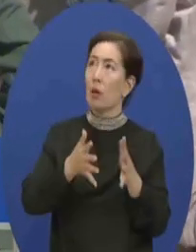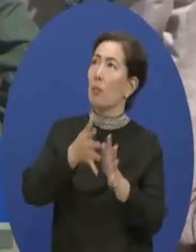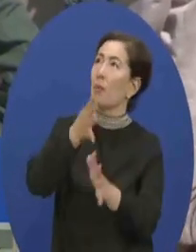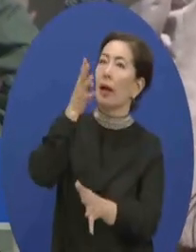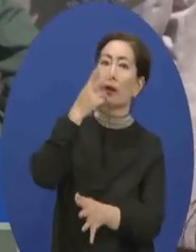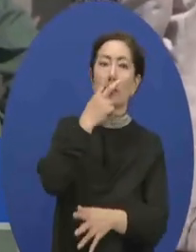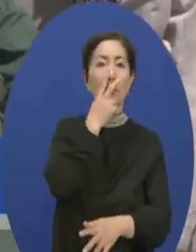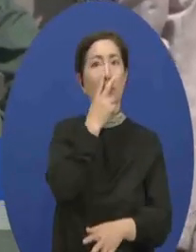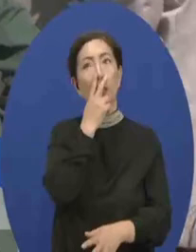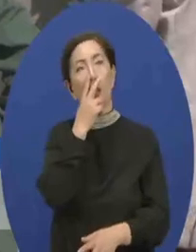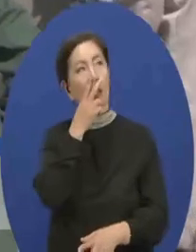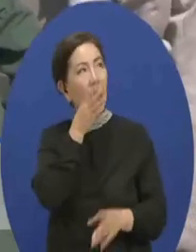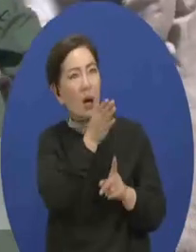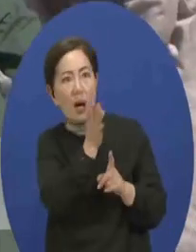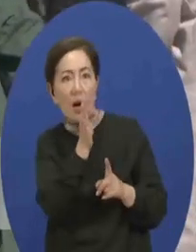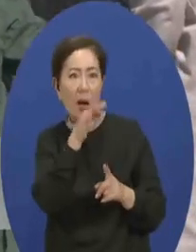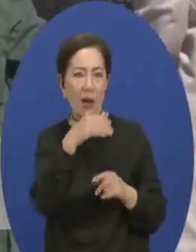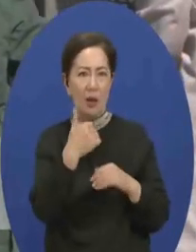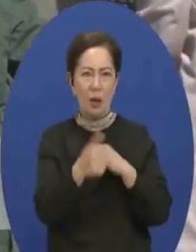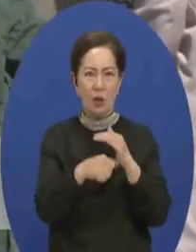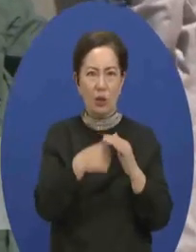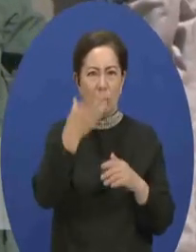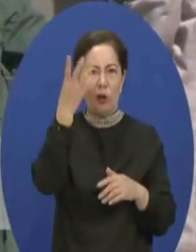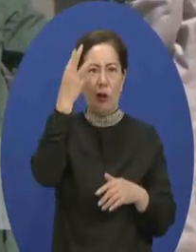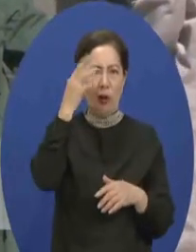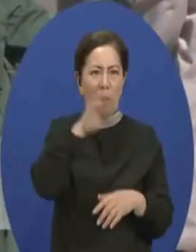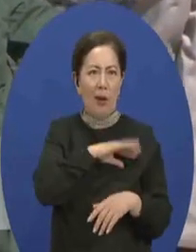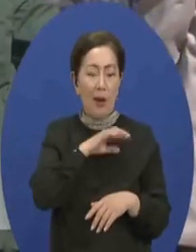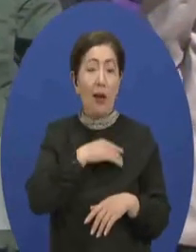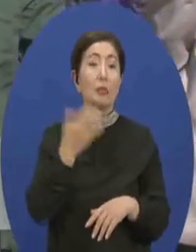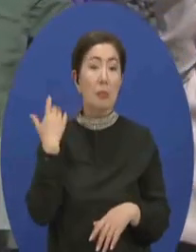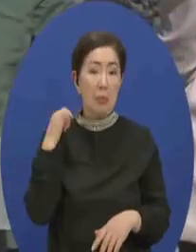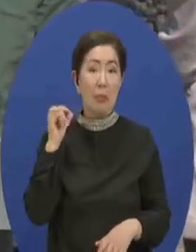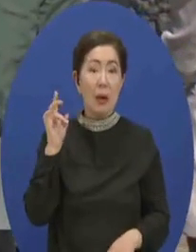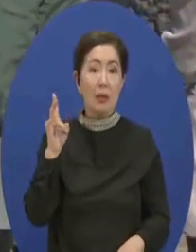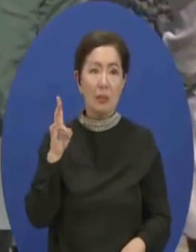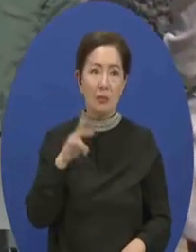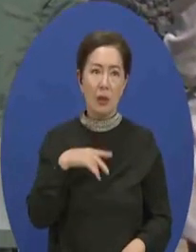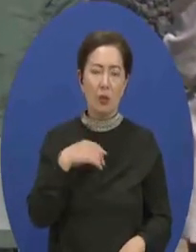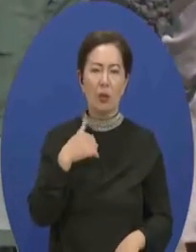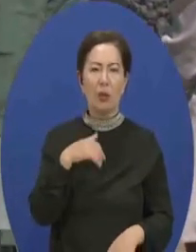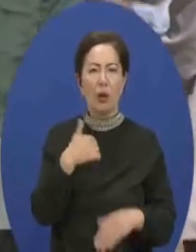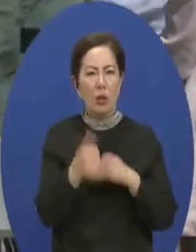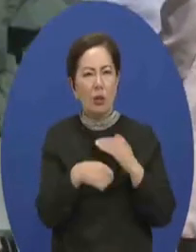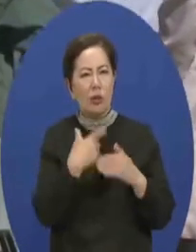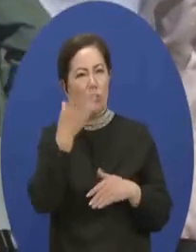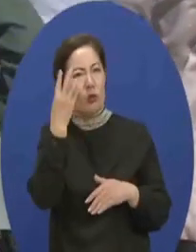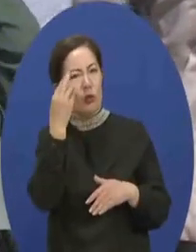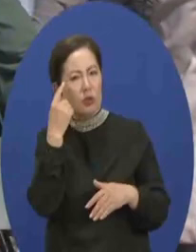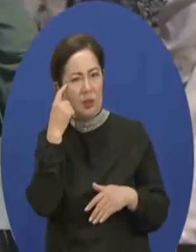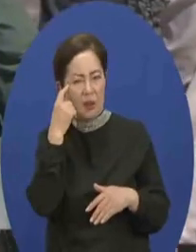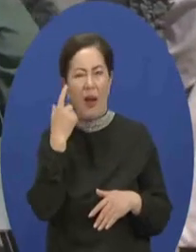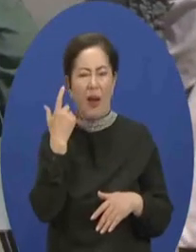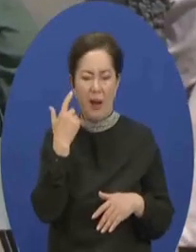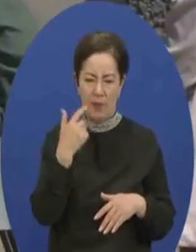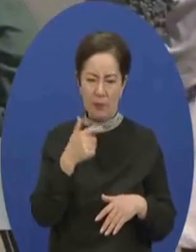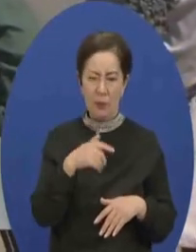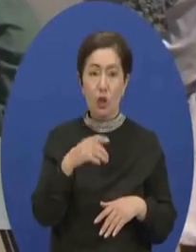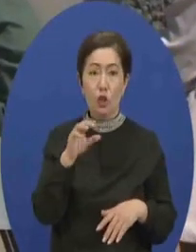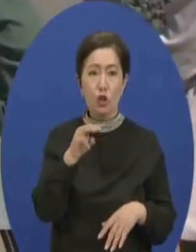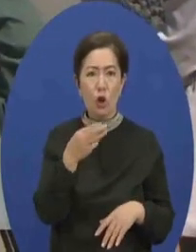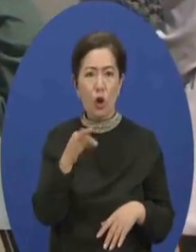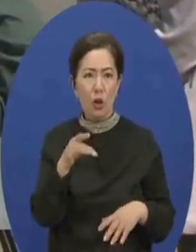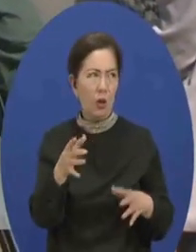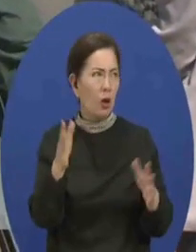барилга гараал явдаг байсан шүү дээ. Баримжаа аваад төөрчгөл айгаал хийдэг явж байсан. Төөрчхөдөл гэж хайдаг байсан. Анх хот руу оюутан болж ороод